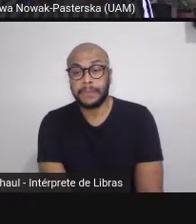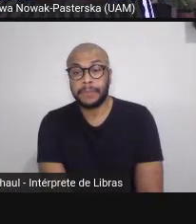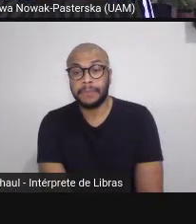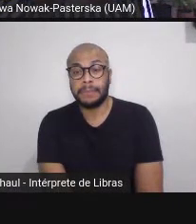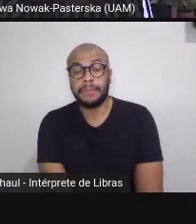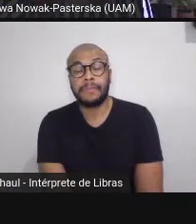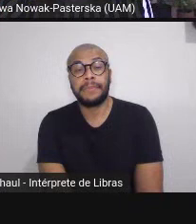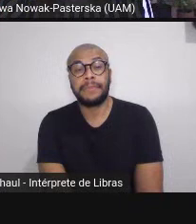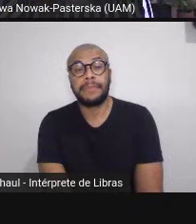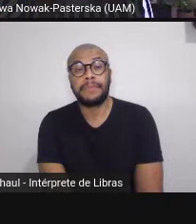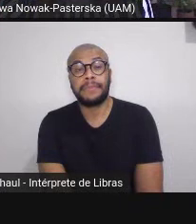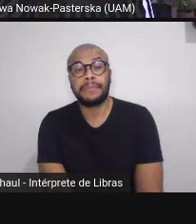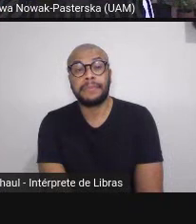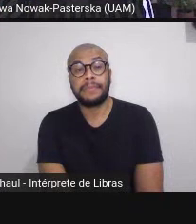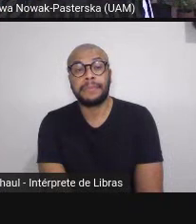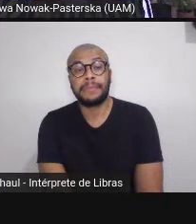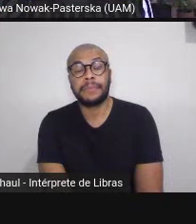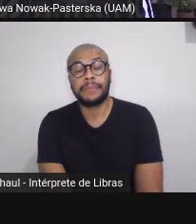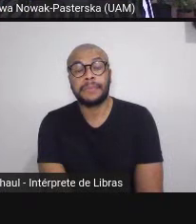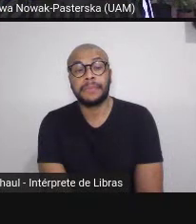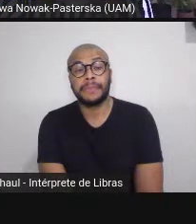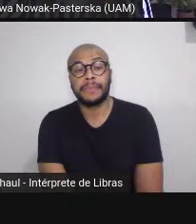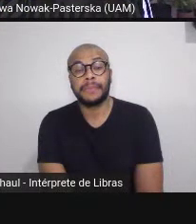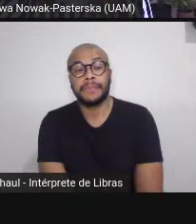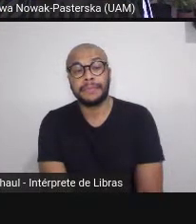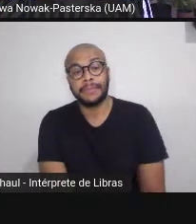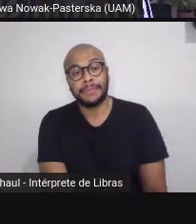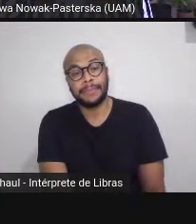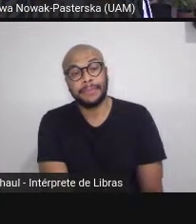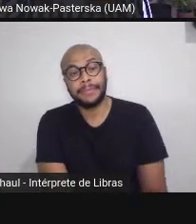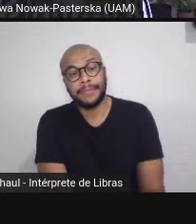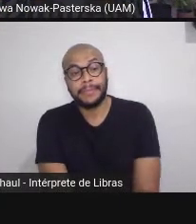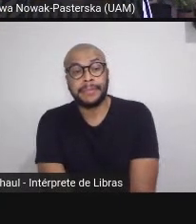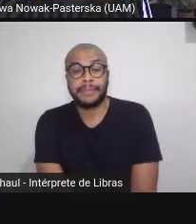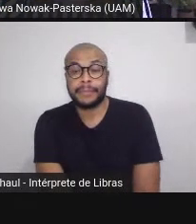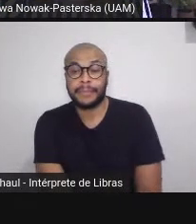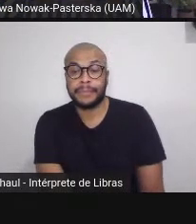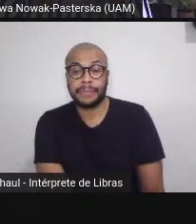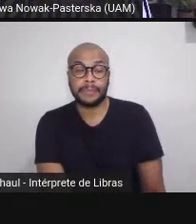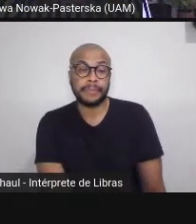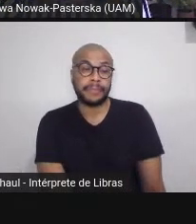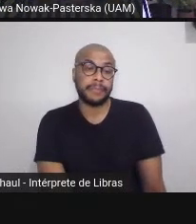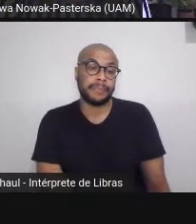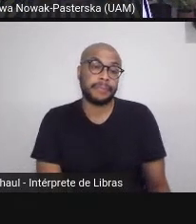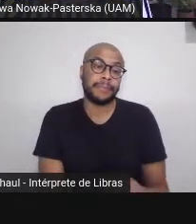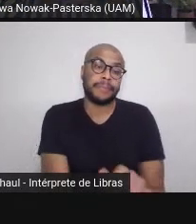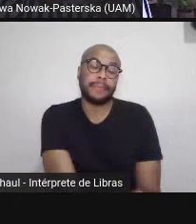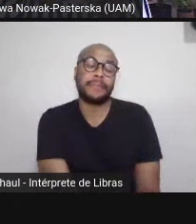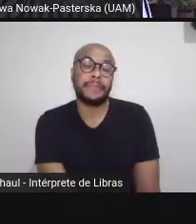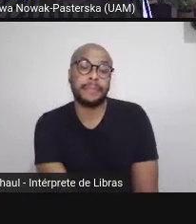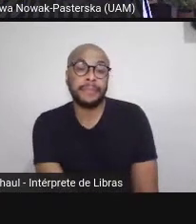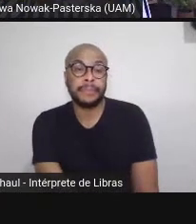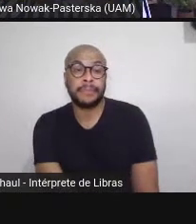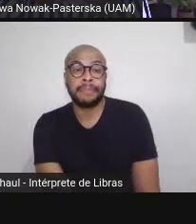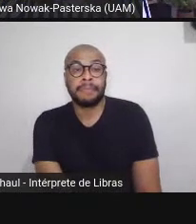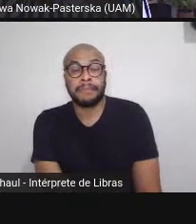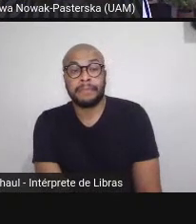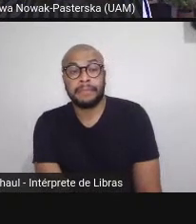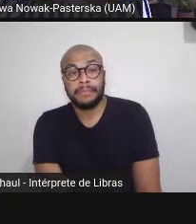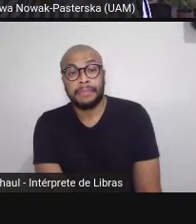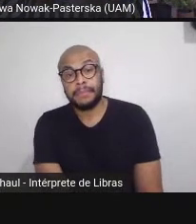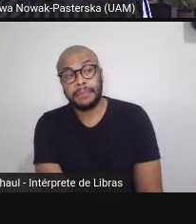Mazur, Jankowski, Kwiatkowski, Wojciechowski, Krawczyk, Kaczmarek, Piotrowski, Grabowski,